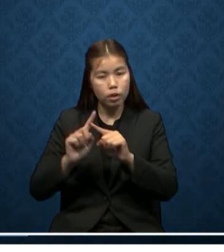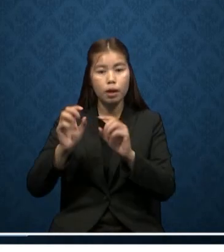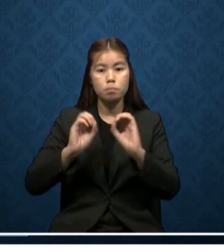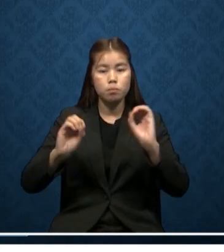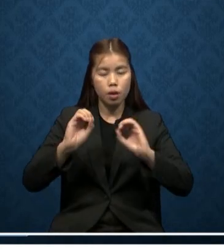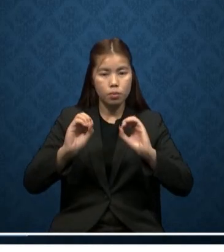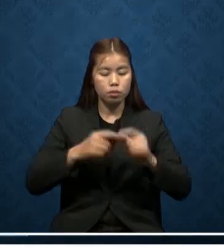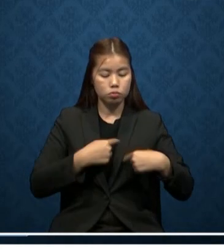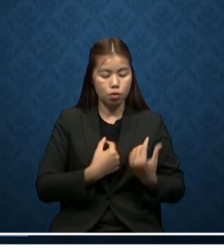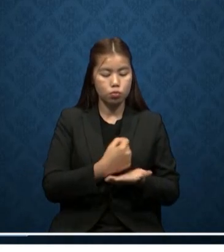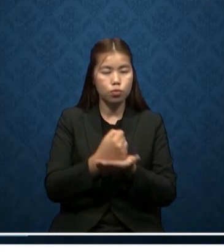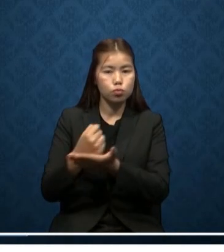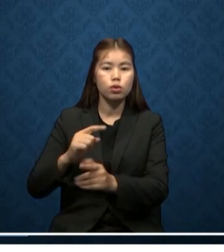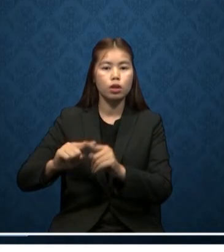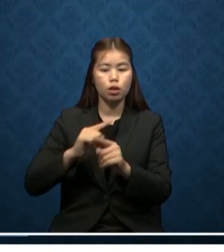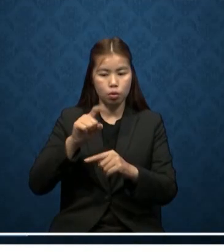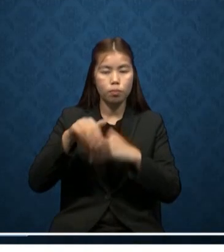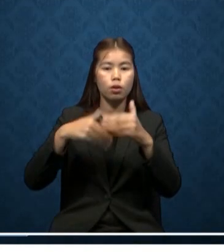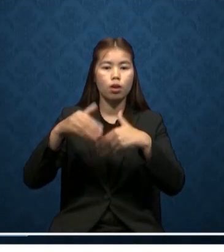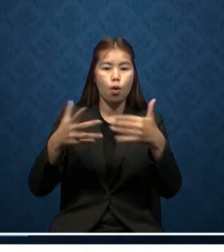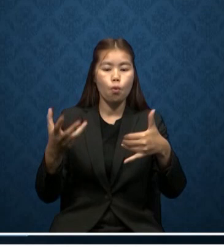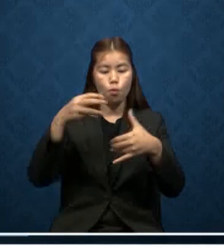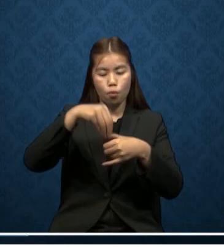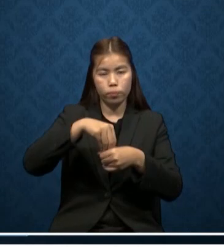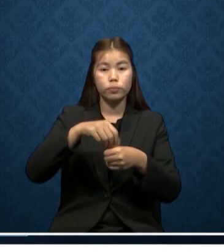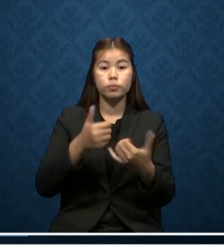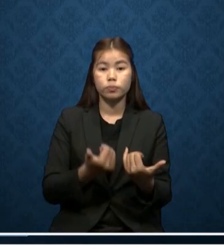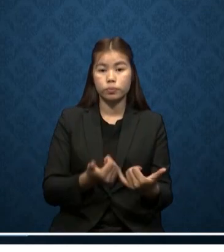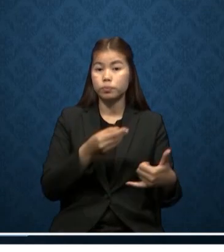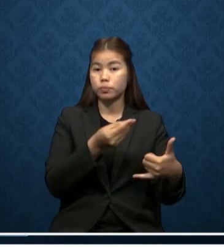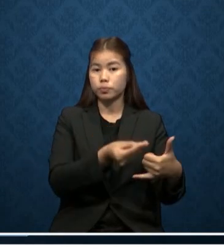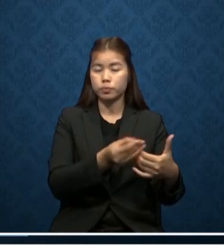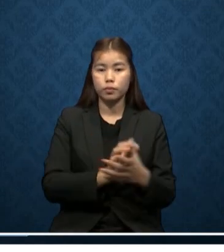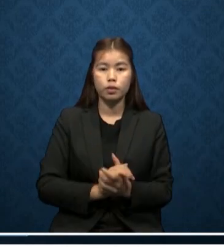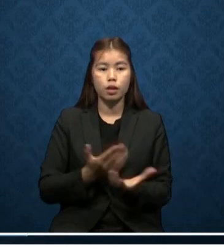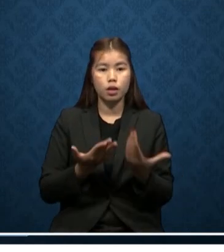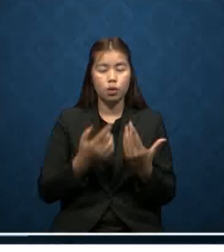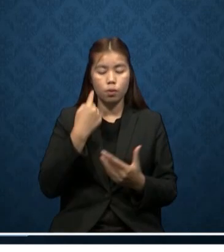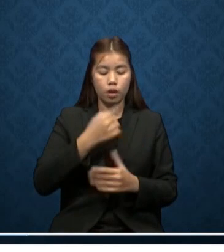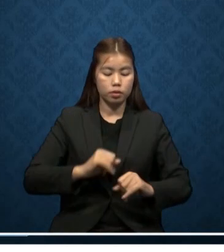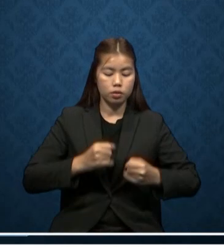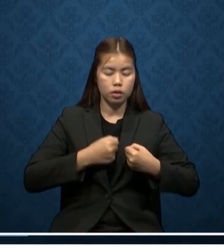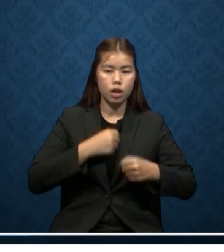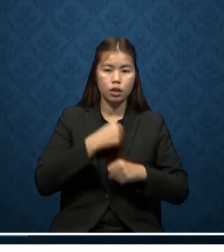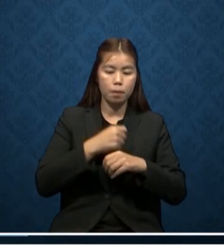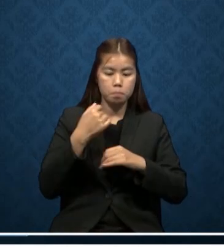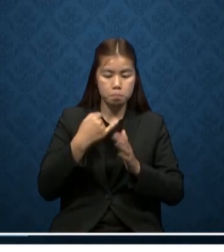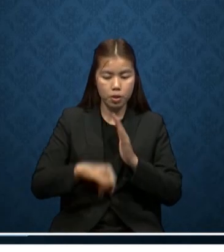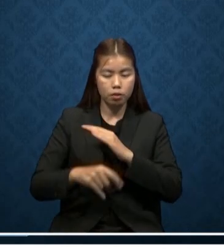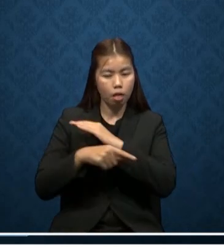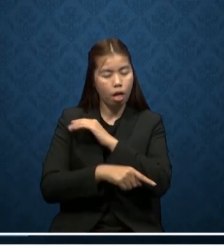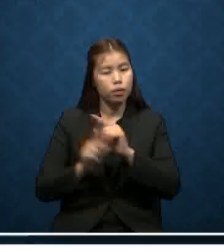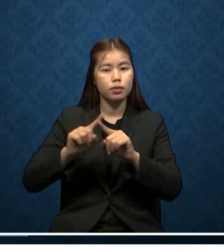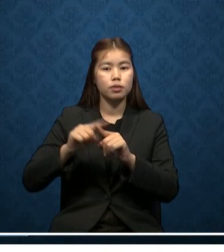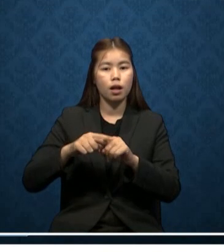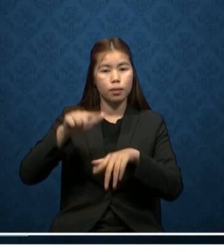นะครับตัวชี้วัดที่ 2คือภาพรวมสัต์ส่วนเจ้าหน้าที่กระทำความผิดลดลงผลการดำเนินงาน